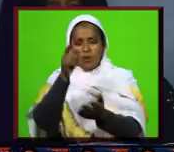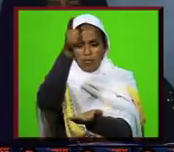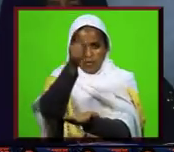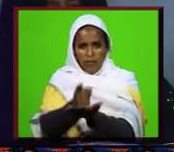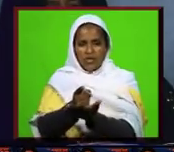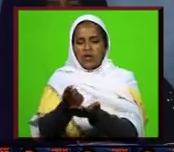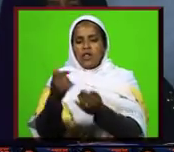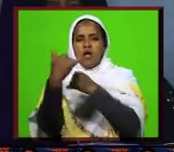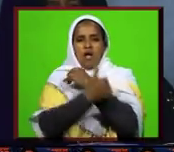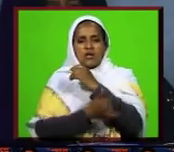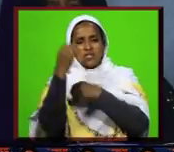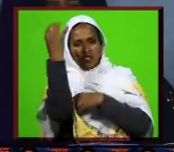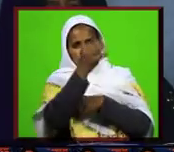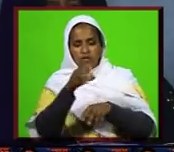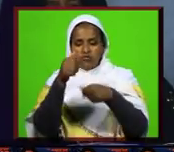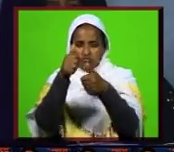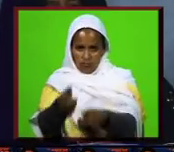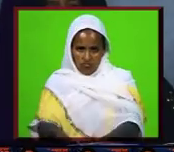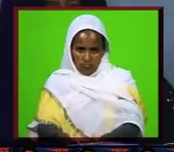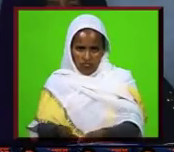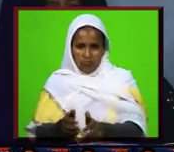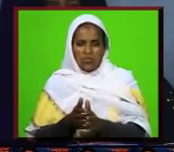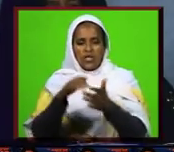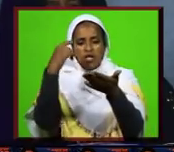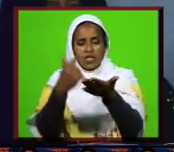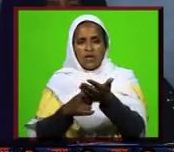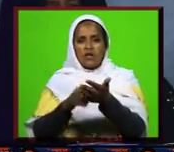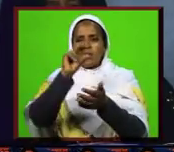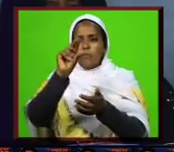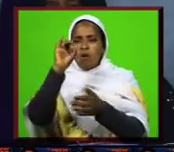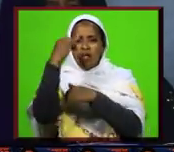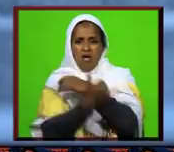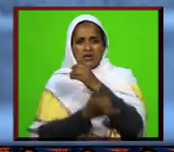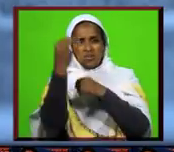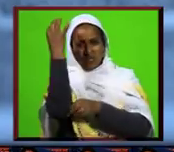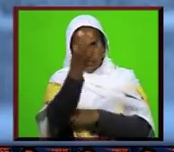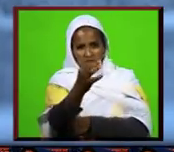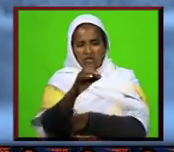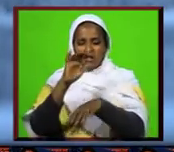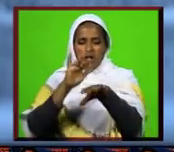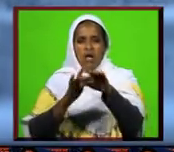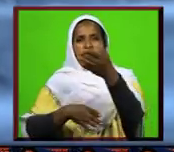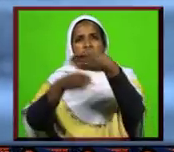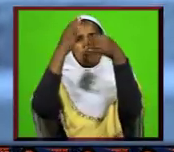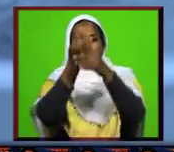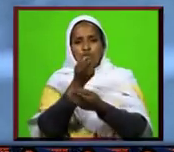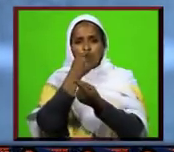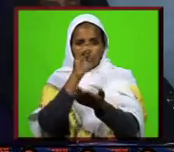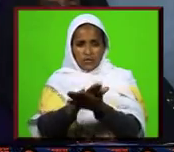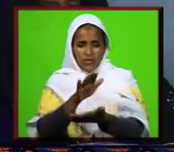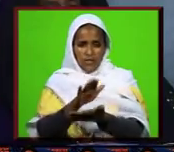በመመረቅ ለአህጉረ ስብከቶች አስረክቧል። ይህ የባሌ ሀገረ ስብከት ላይ የተገነባው የአብነት ትምህርት